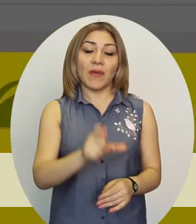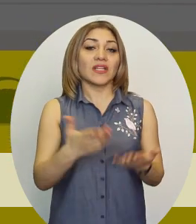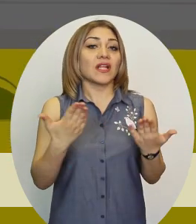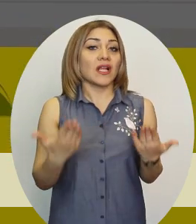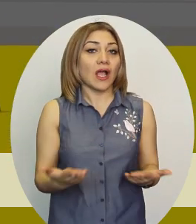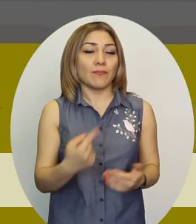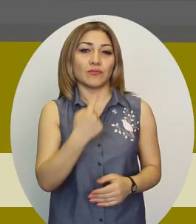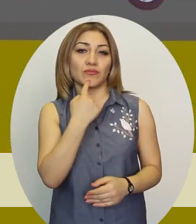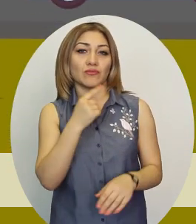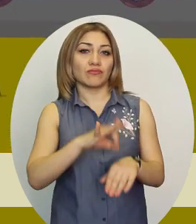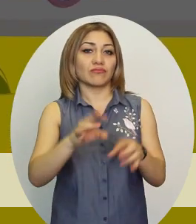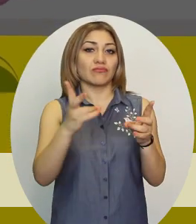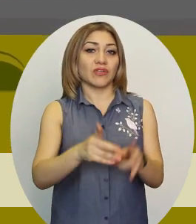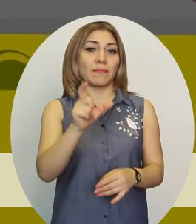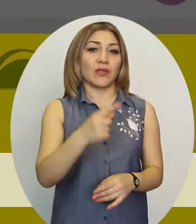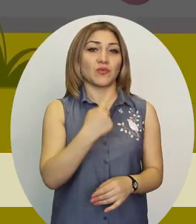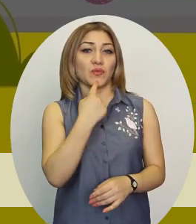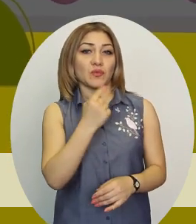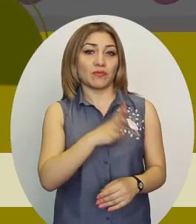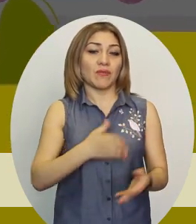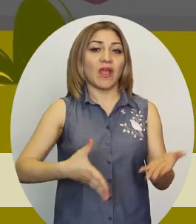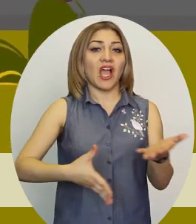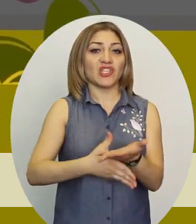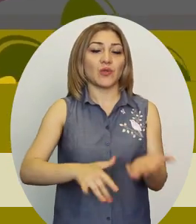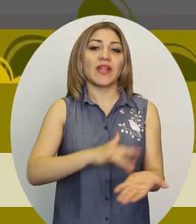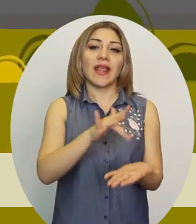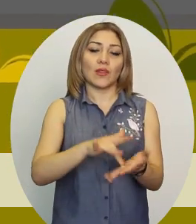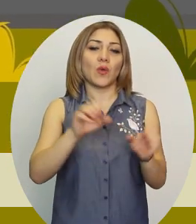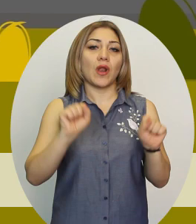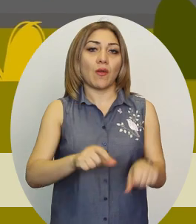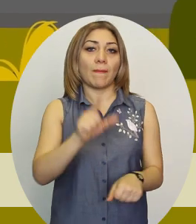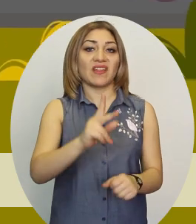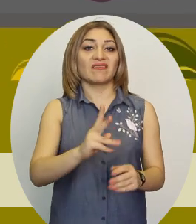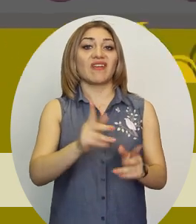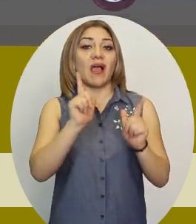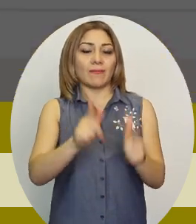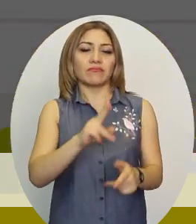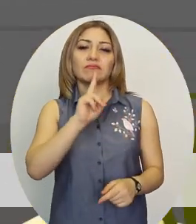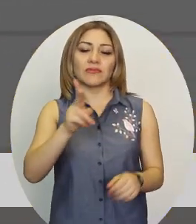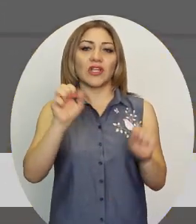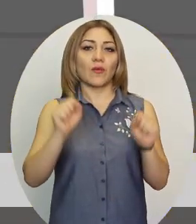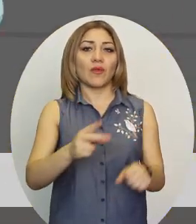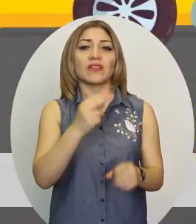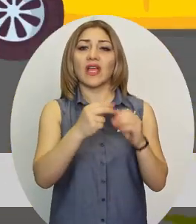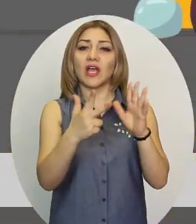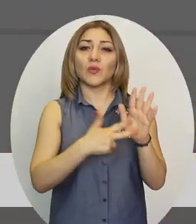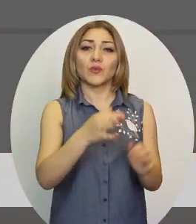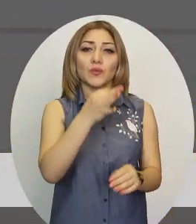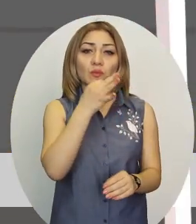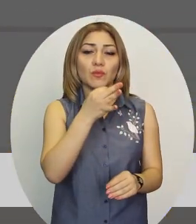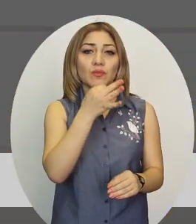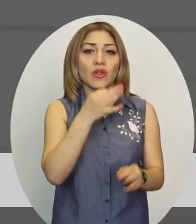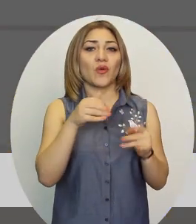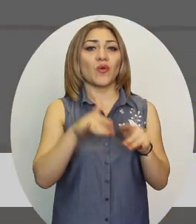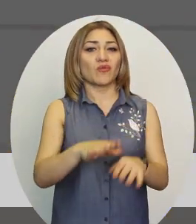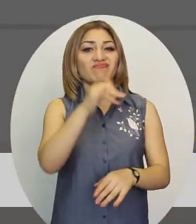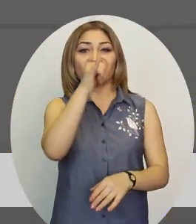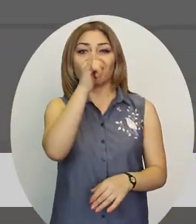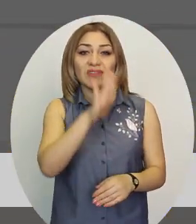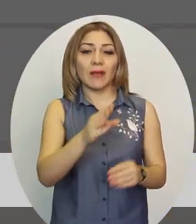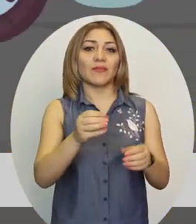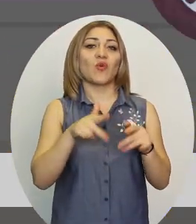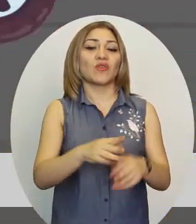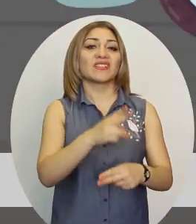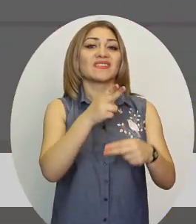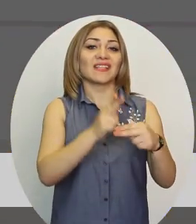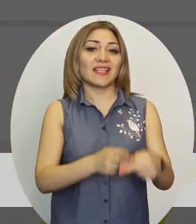բռնության ենթադրաբար ենթարկված անձը կամ աջակցության կենտրոնը նրա համաձայնությամբ։ Անչափահաս, անգործունակ կամ սահմանափակ գործունակ անձանց